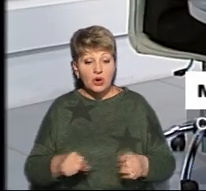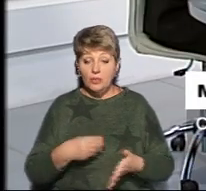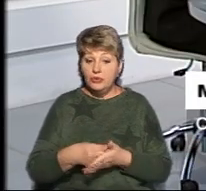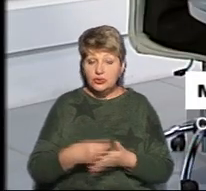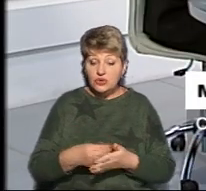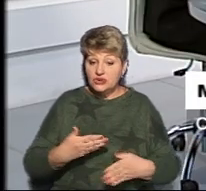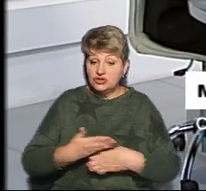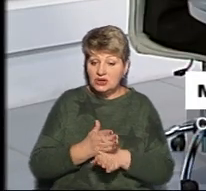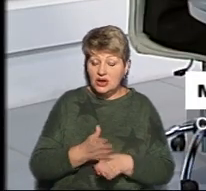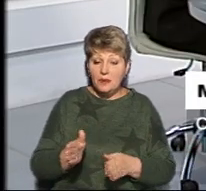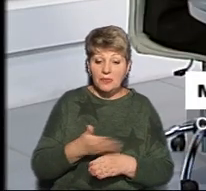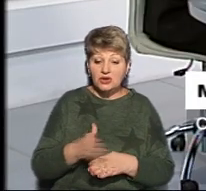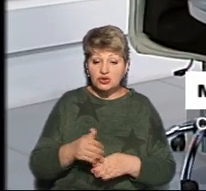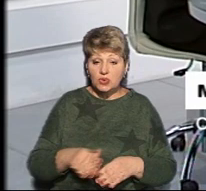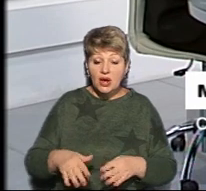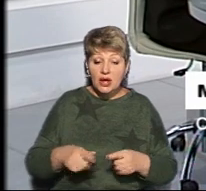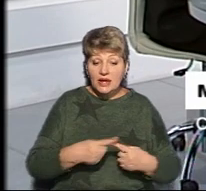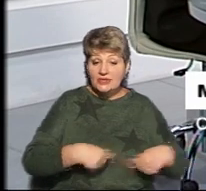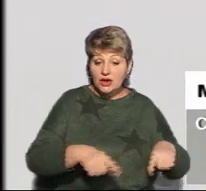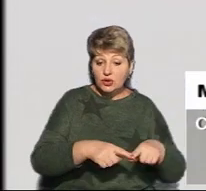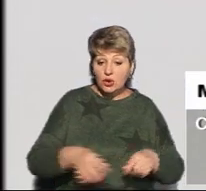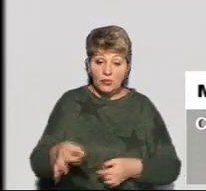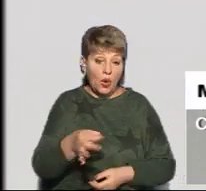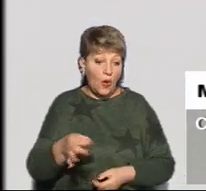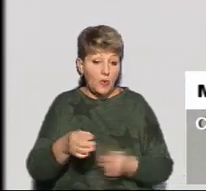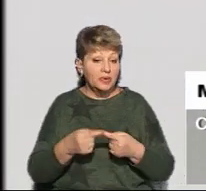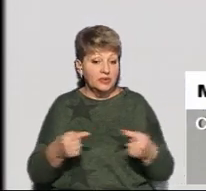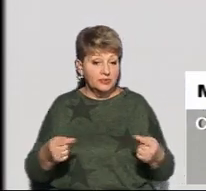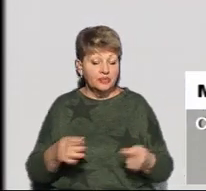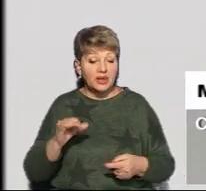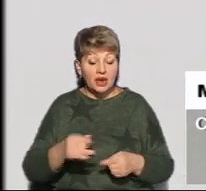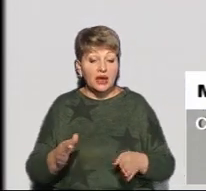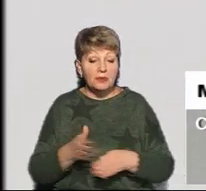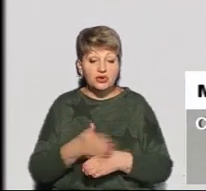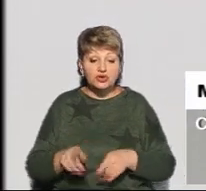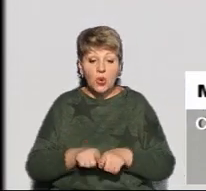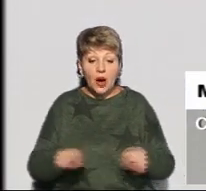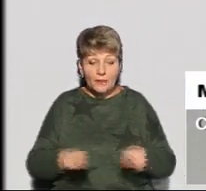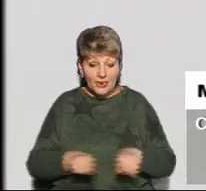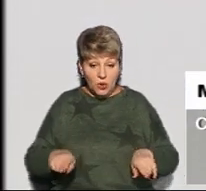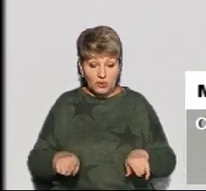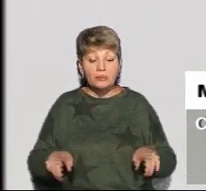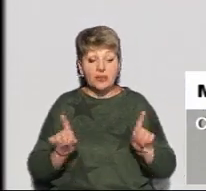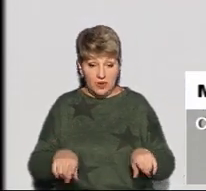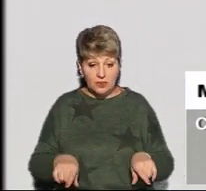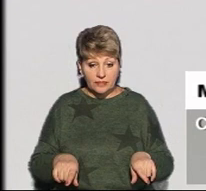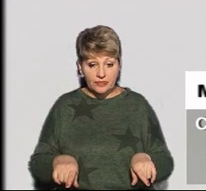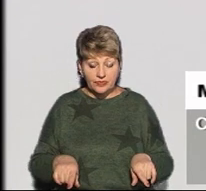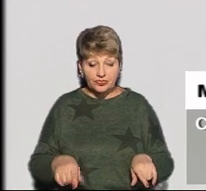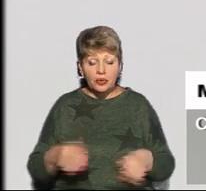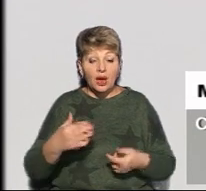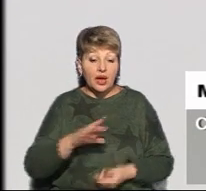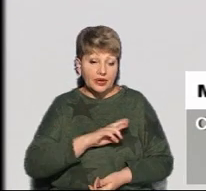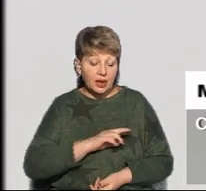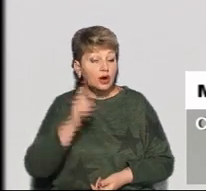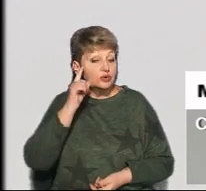між територіями в області і так далі. Ну і між галузями в тому числі. Я думаю, що конфігурації